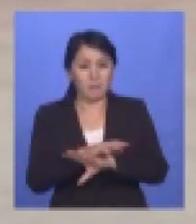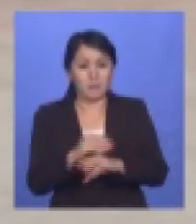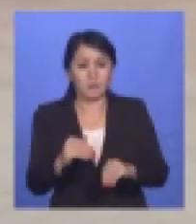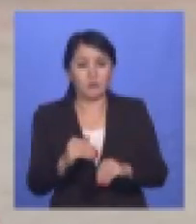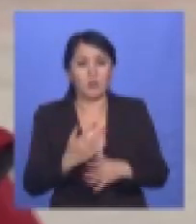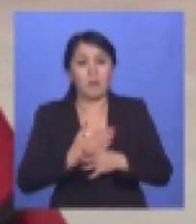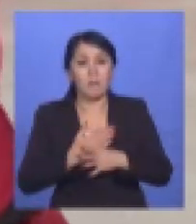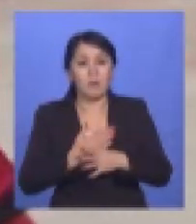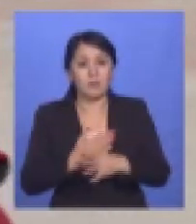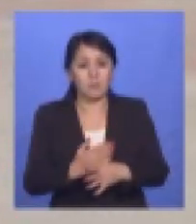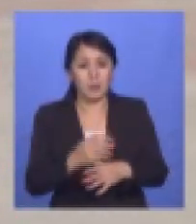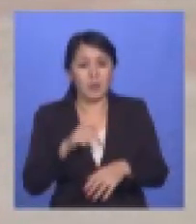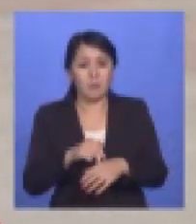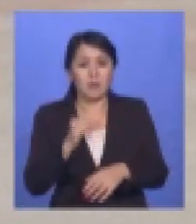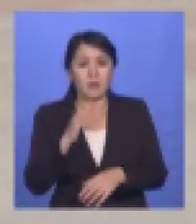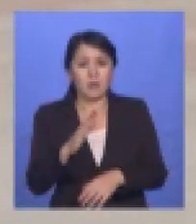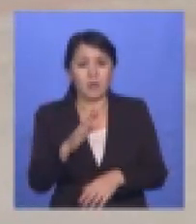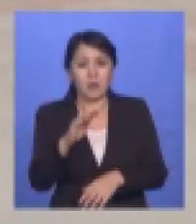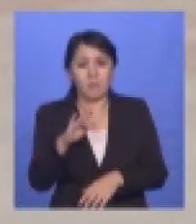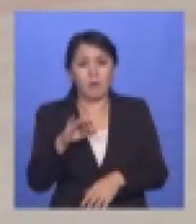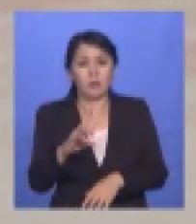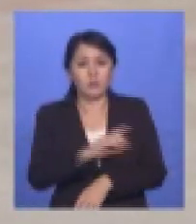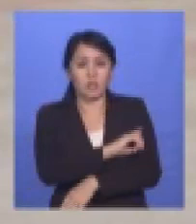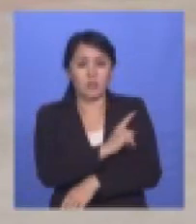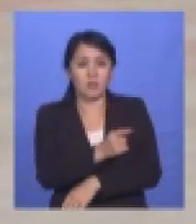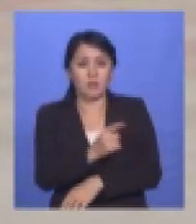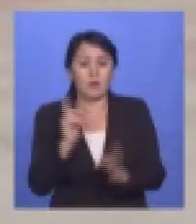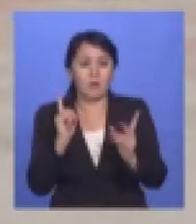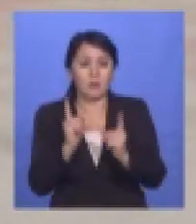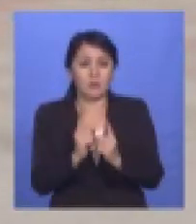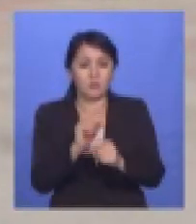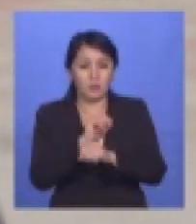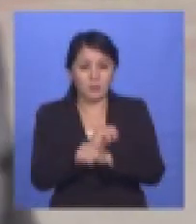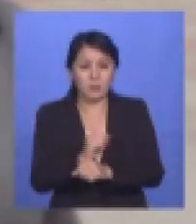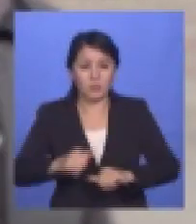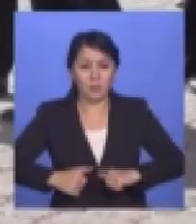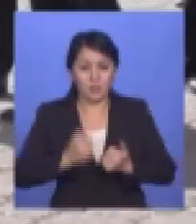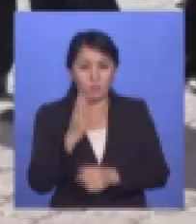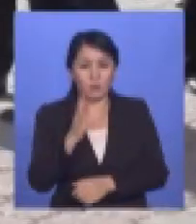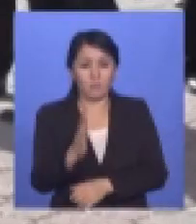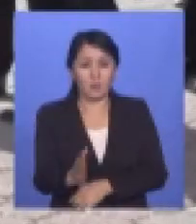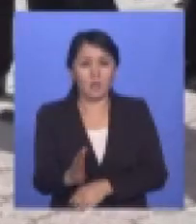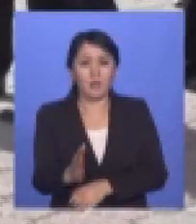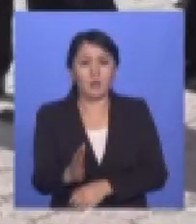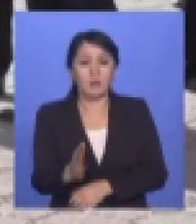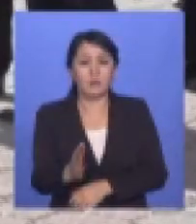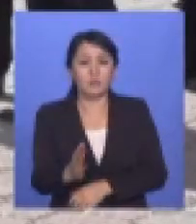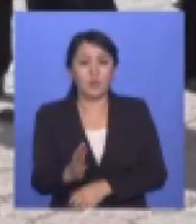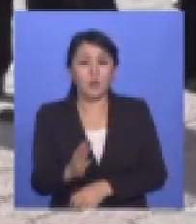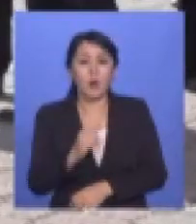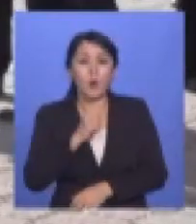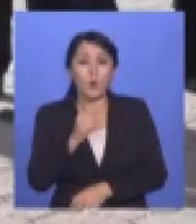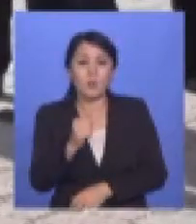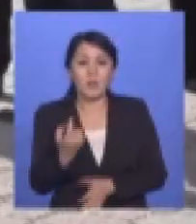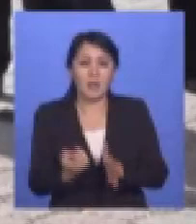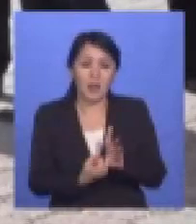Finance-тың қолдауы зор екені сезіліп тұр. Түркістанда кіл мықтылар кездеседі. Намысты қолдан бермеуге тырысамыз. Бұдан кейін керуен Қостанай